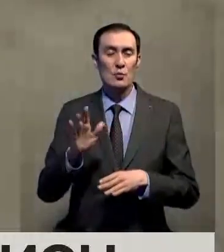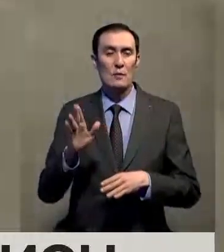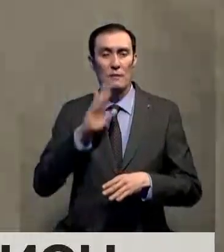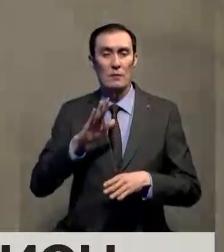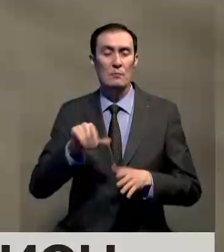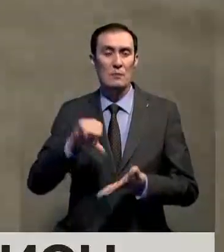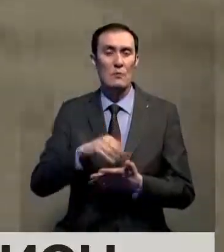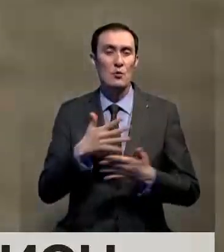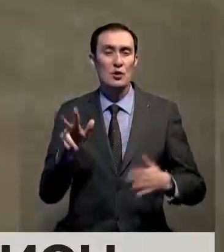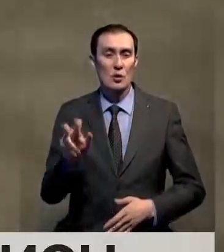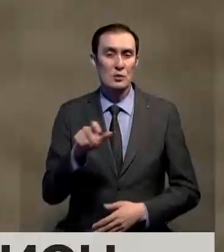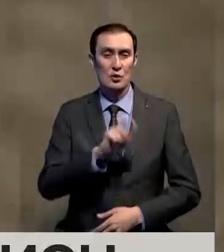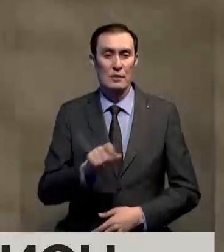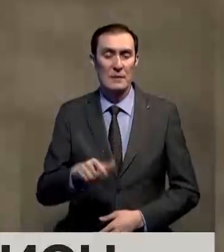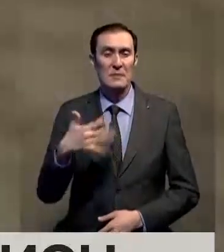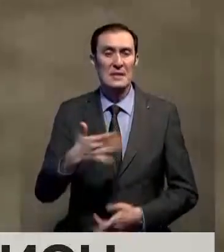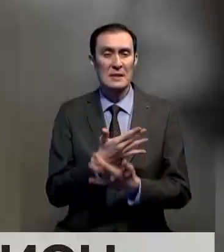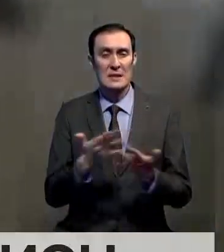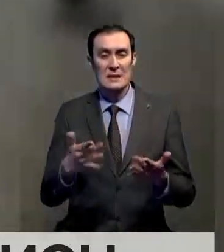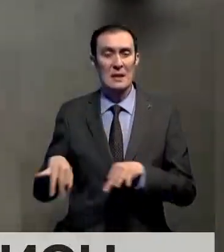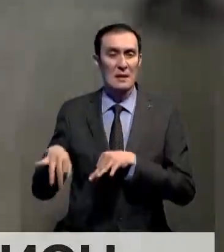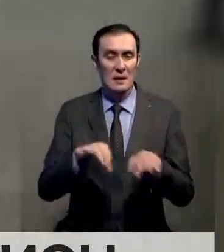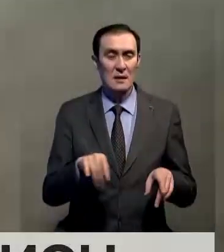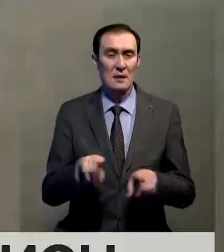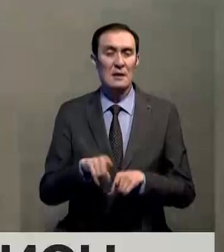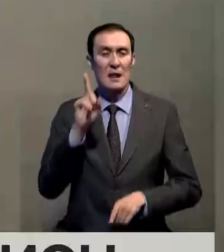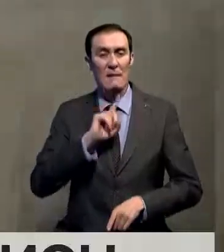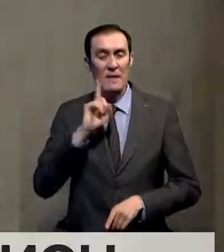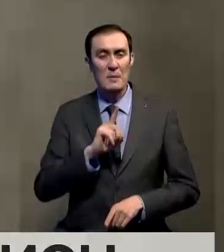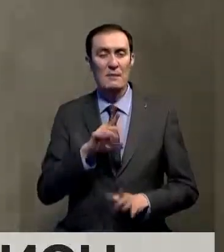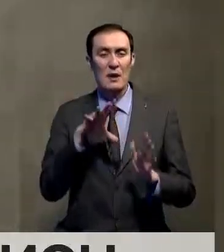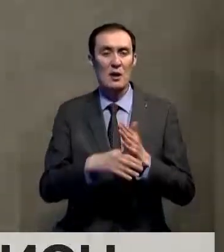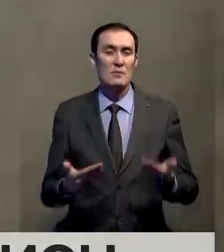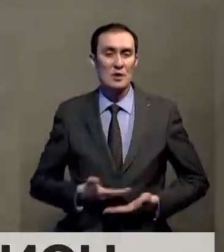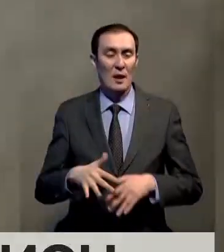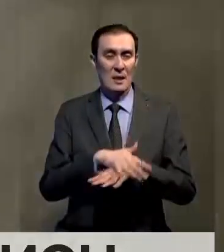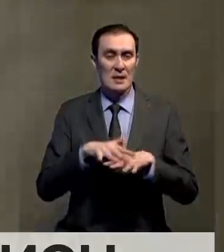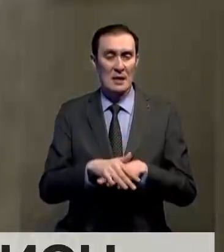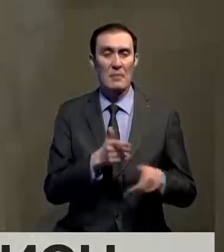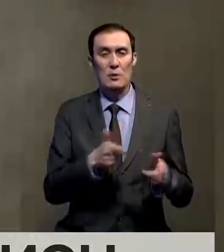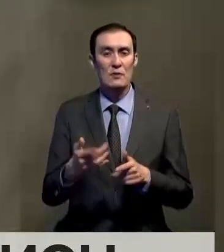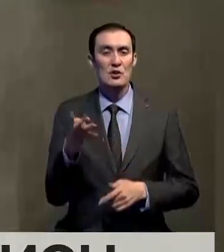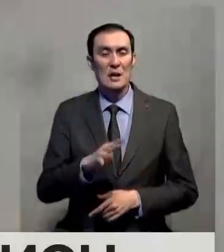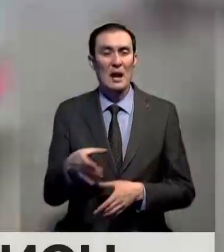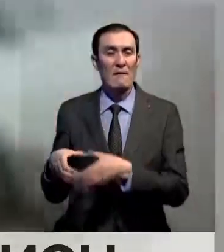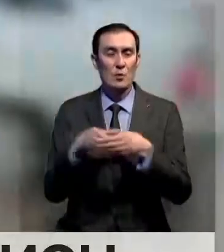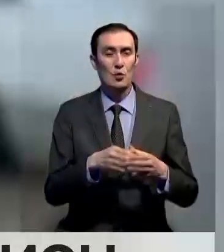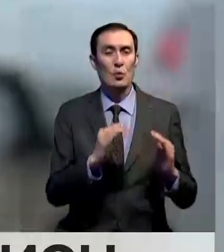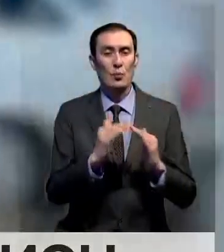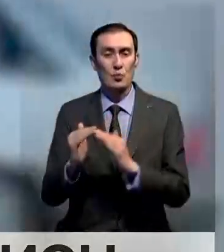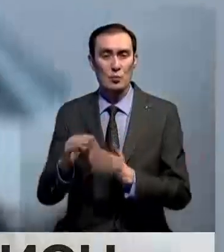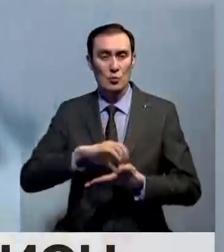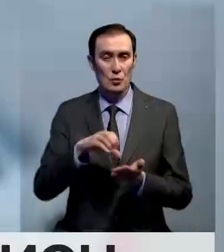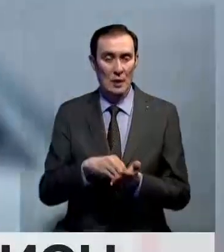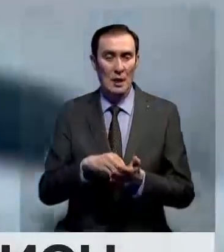воды привлекли больше 300 человек, 50 единиц техники. Для временного размещения населения подготовили 4 эвакуационных